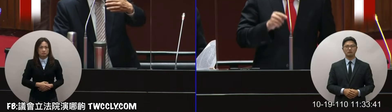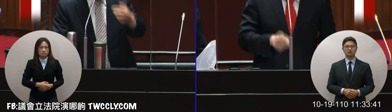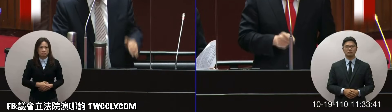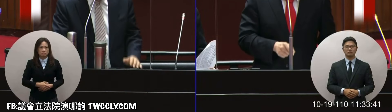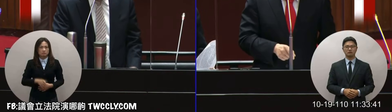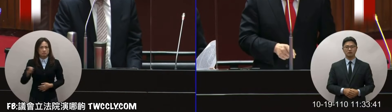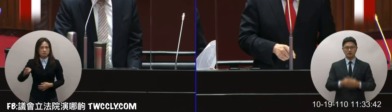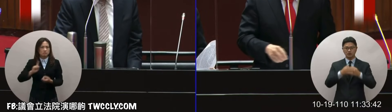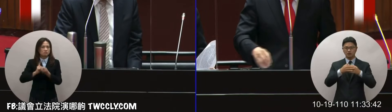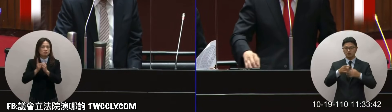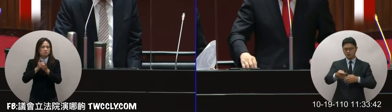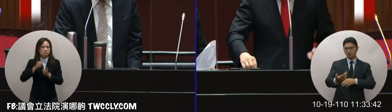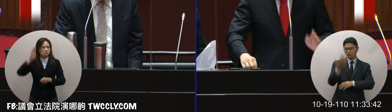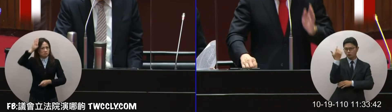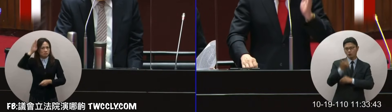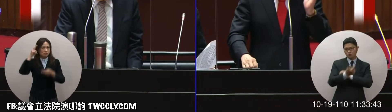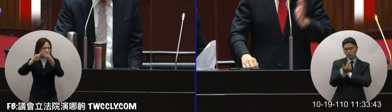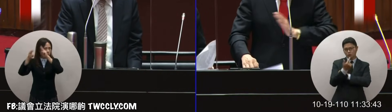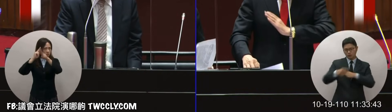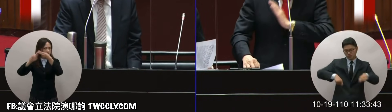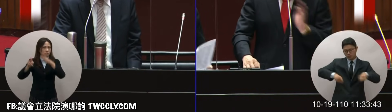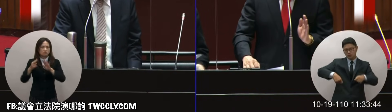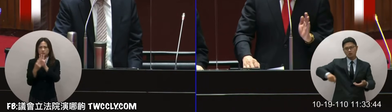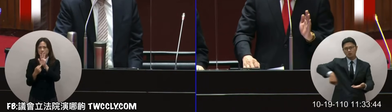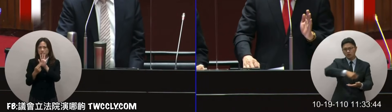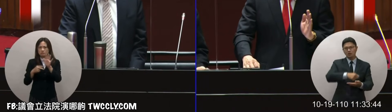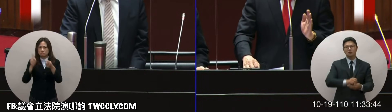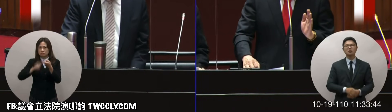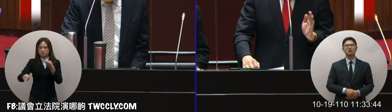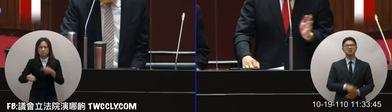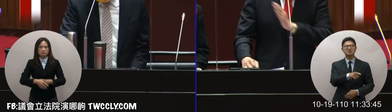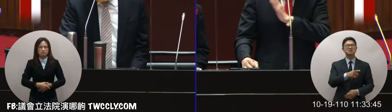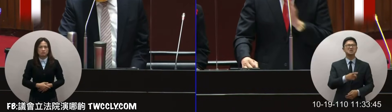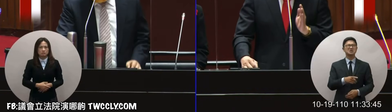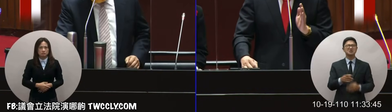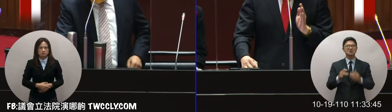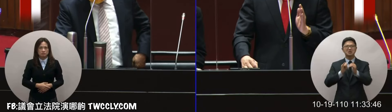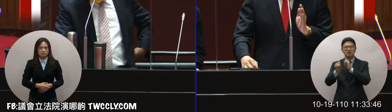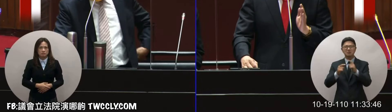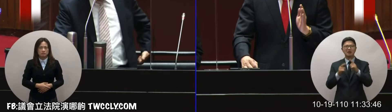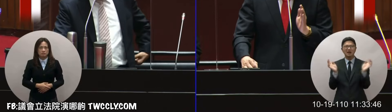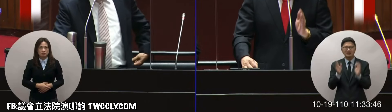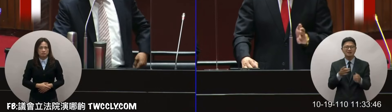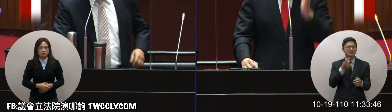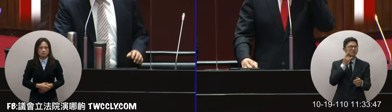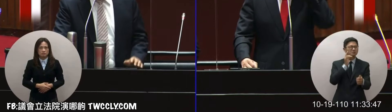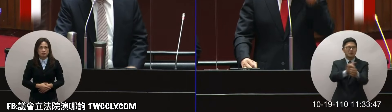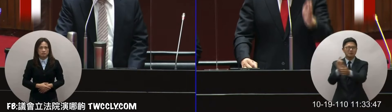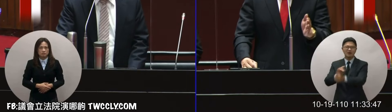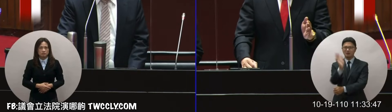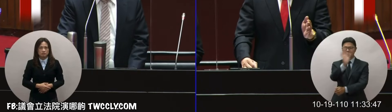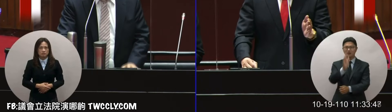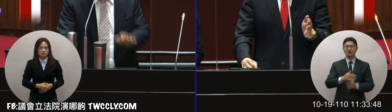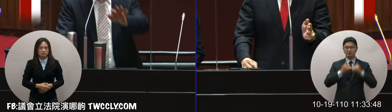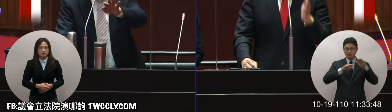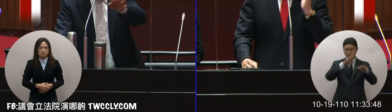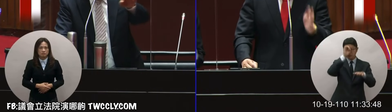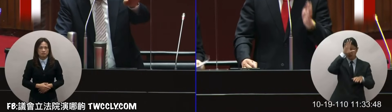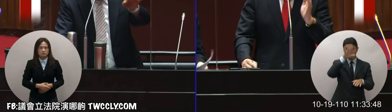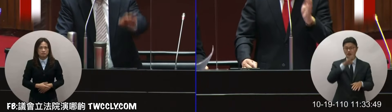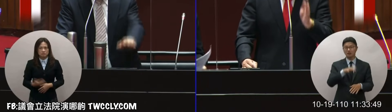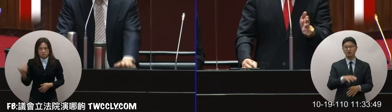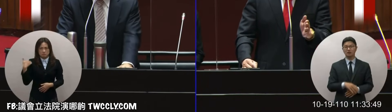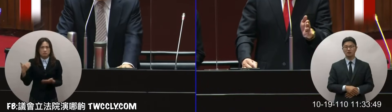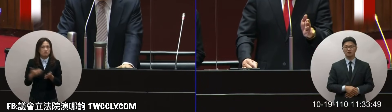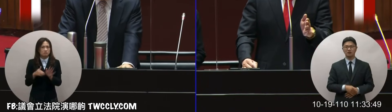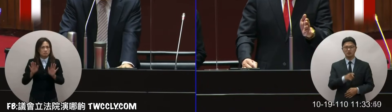请明定出来， 你扭曲解读， 不要再诈骗我们的孩子，不要再欺骗我们的孩子。只要民进党， 我们一路走来，